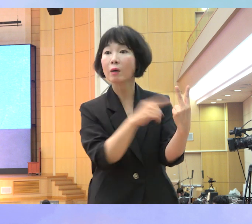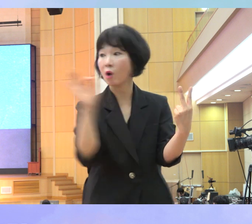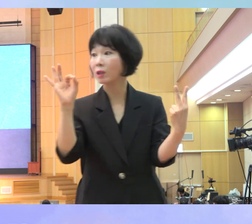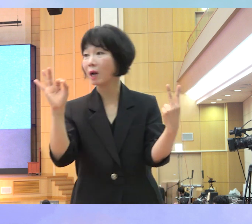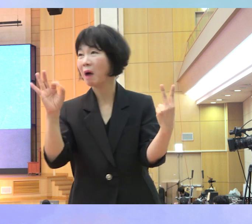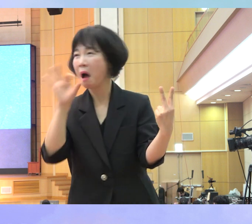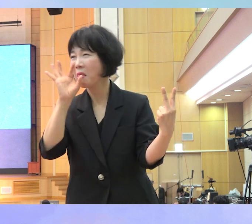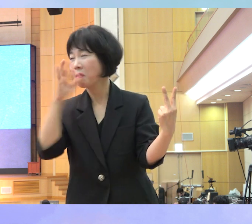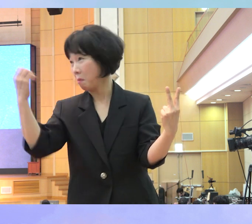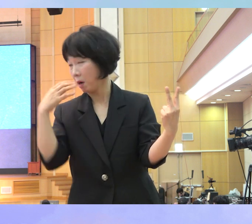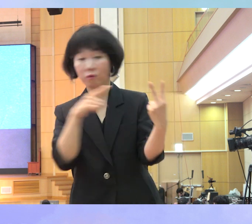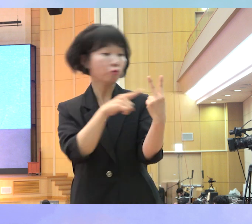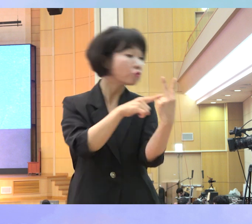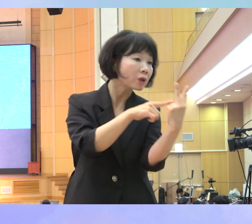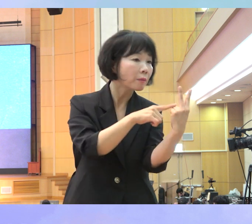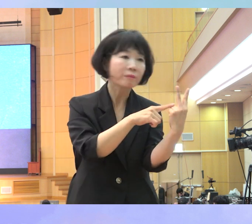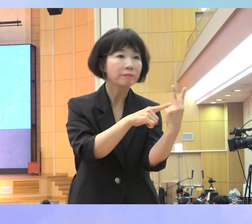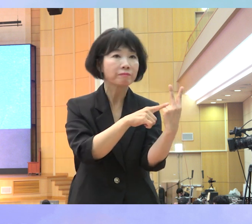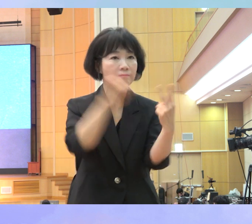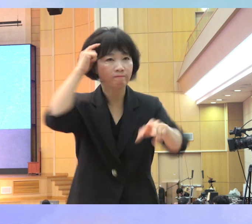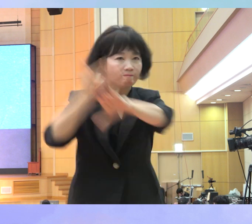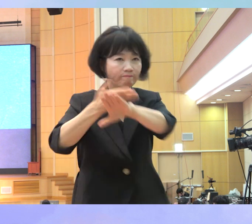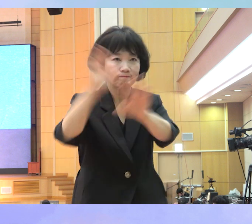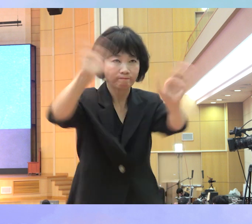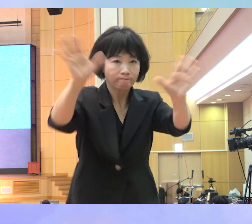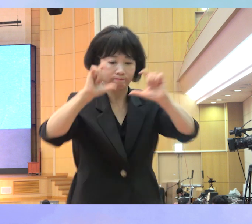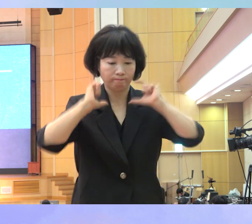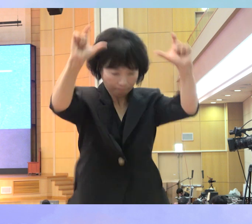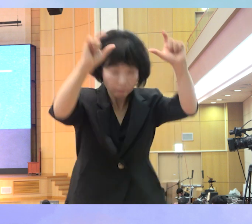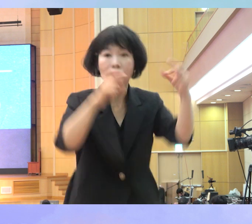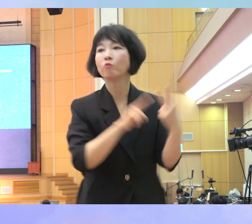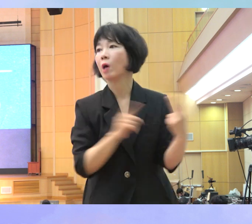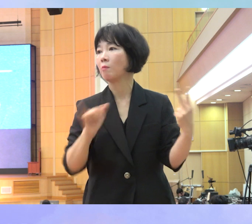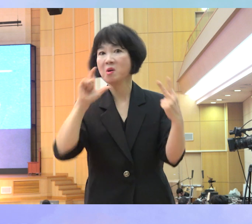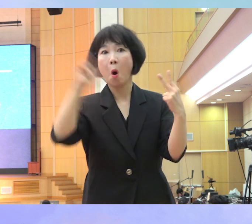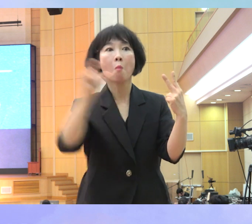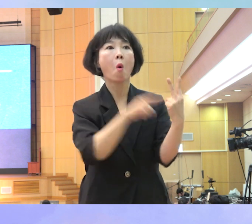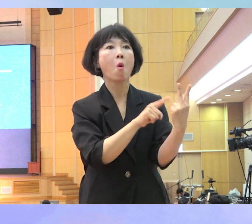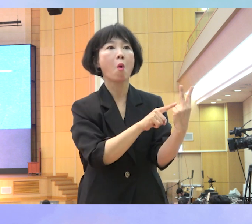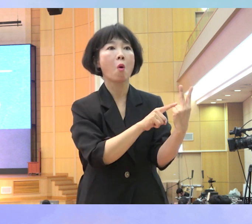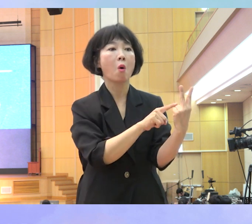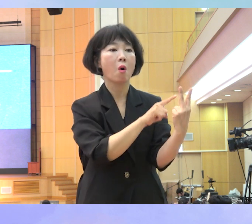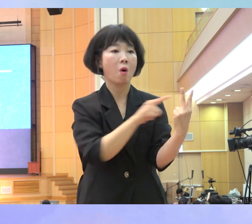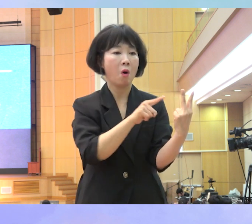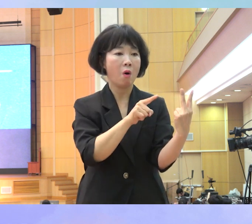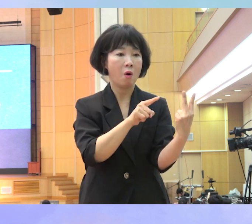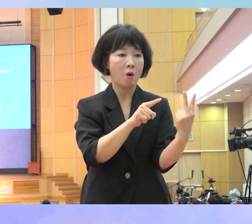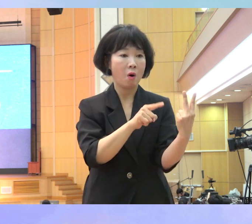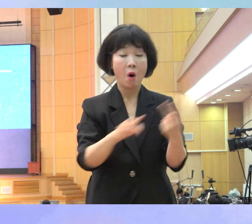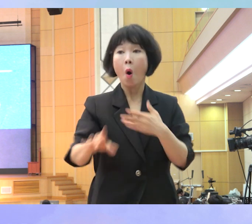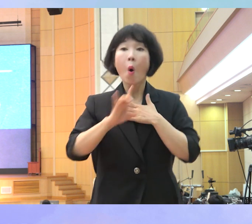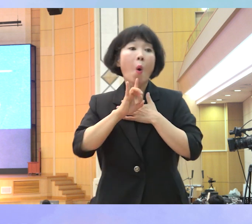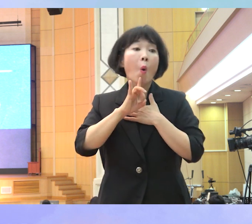갈렙과 여호수아만이 이렇게 얘기합니다. 14장 9절, 민수기 14장 9절 보면 오직